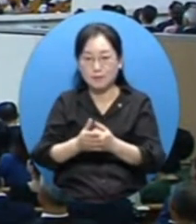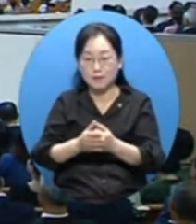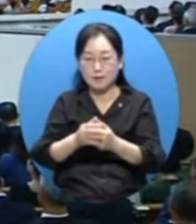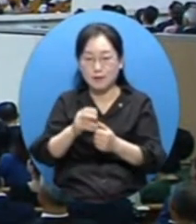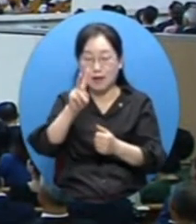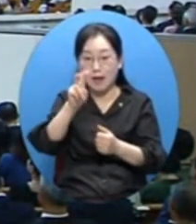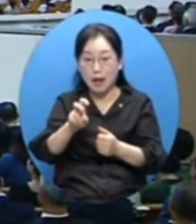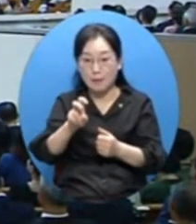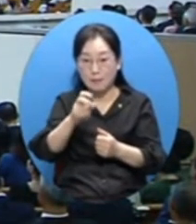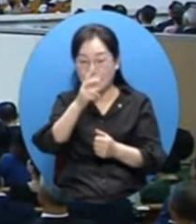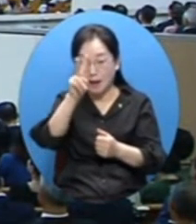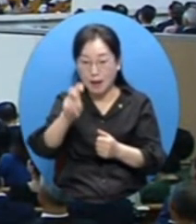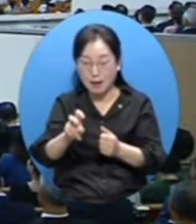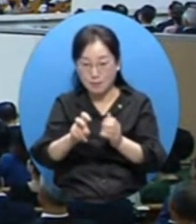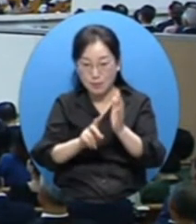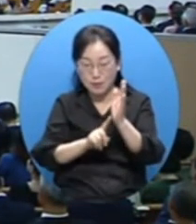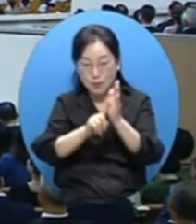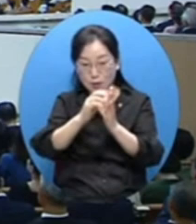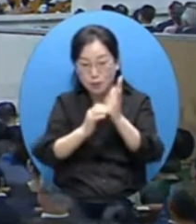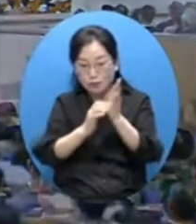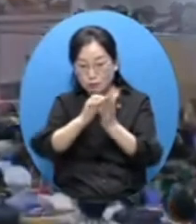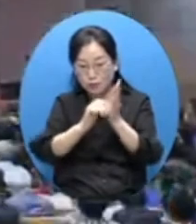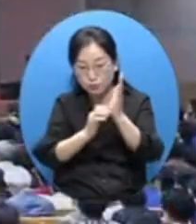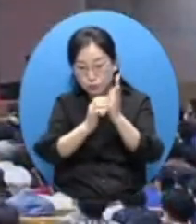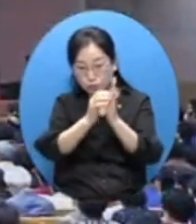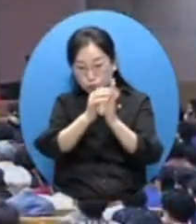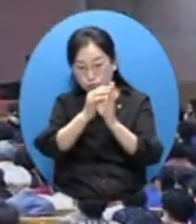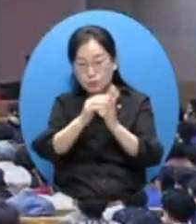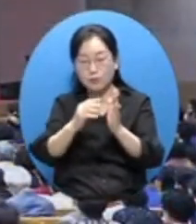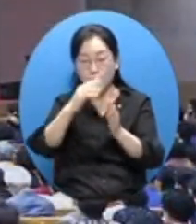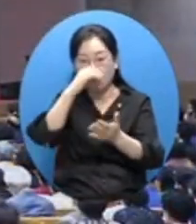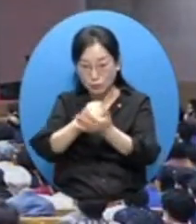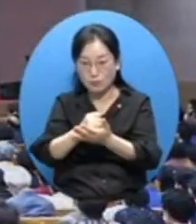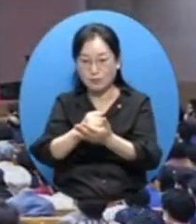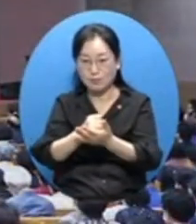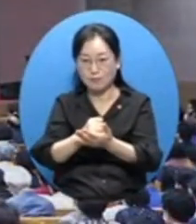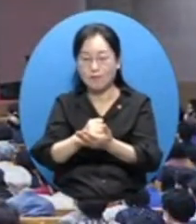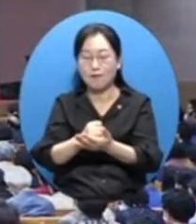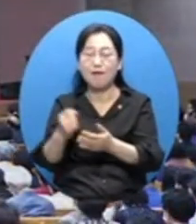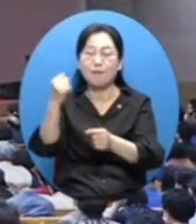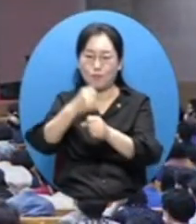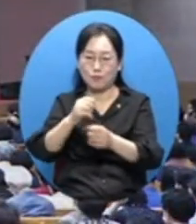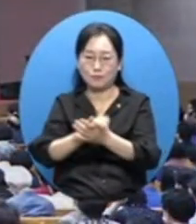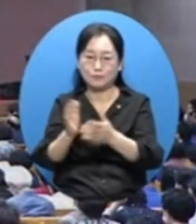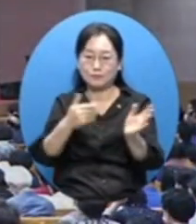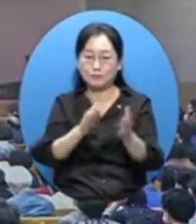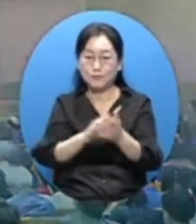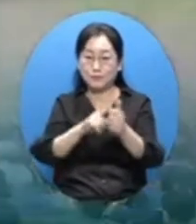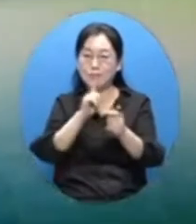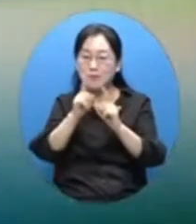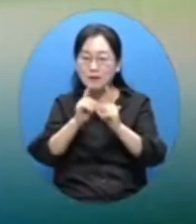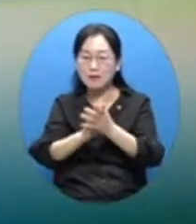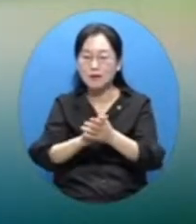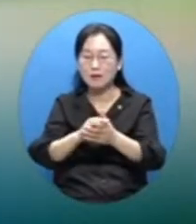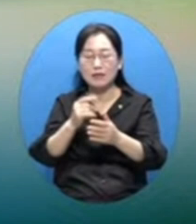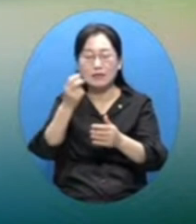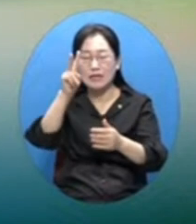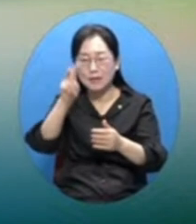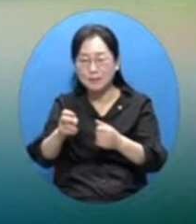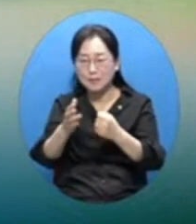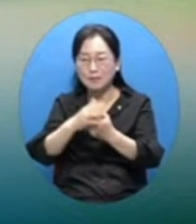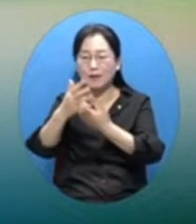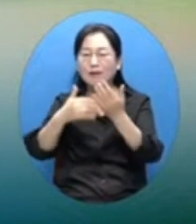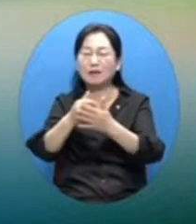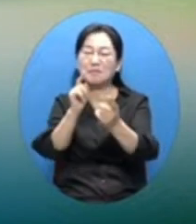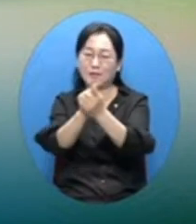수치가 정상 수치를 나타낼 정도로 회복되기도 했습니다. 이 박사님은 고백했습니다. 암은 하나님을 만나게 해줬기 때문에 저에겐